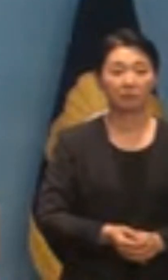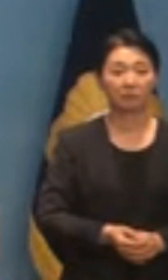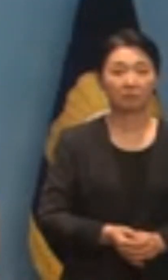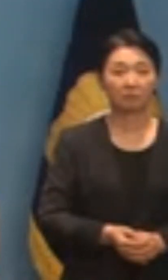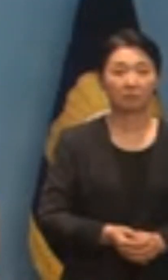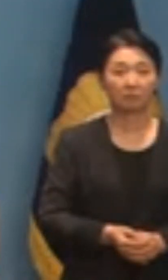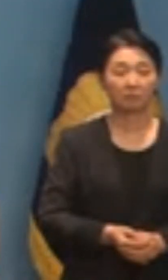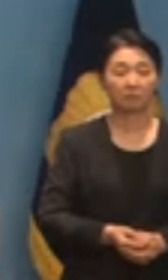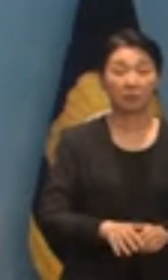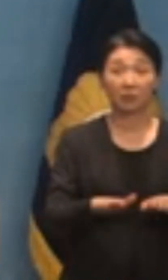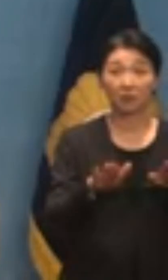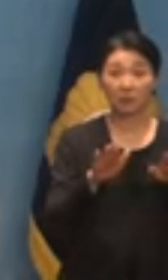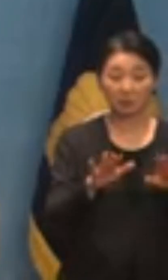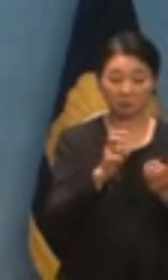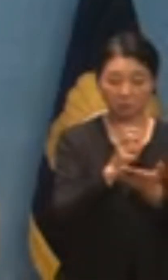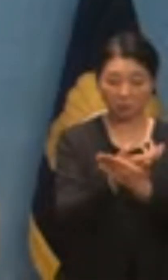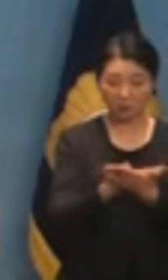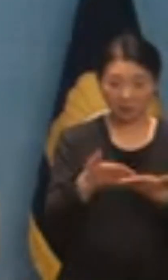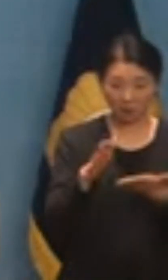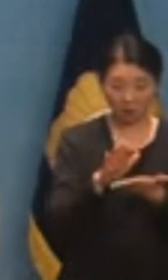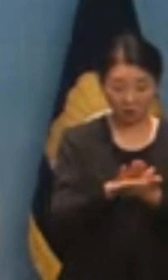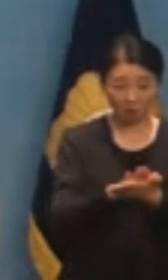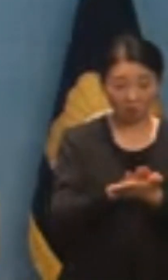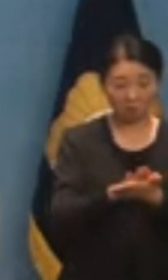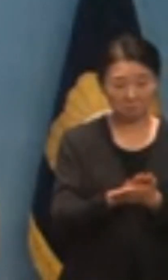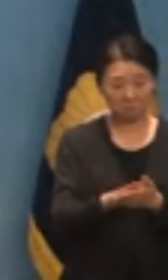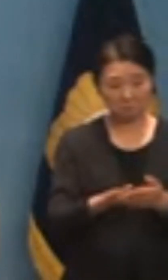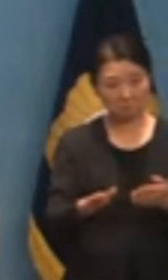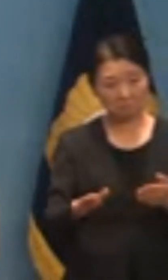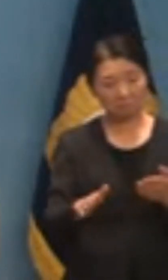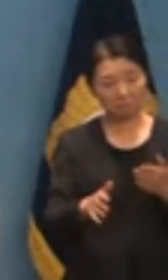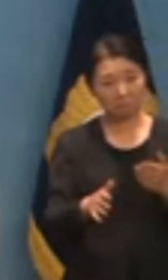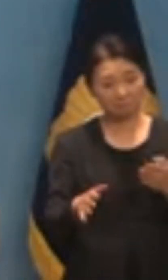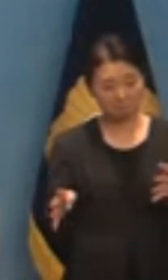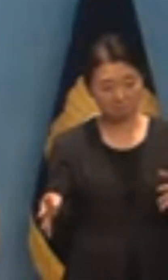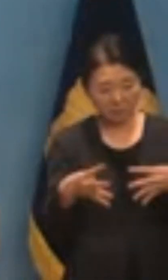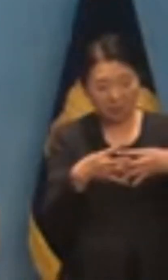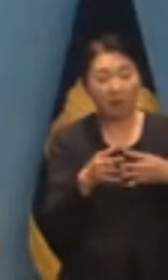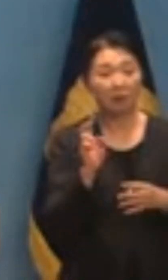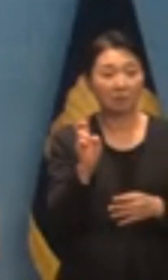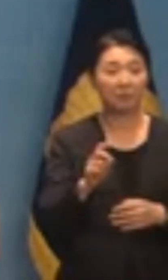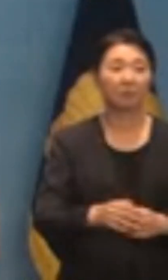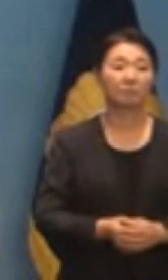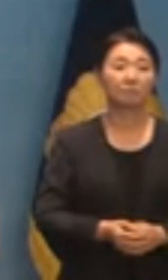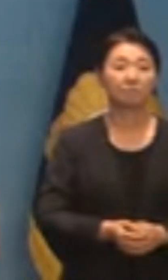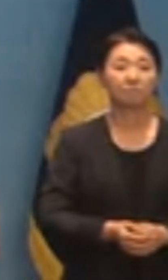그 어느 때보다도 개헌이 성사될 가능성이 높아졌다고 생각합니다.